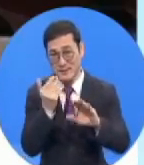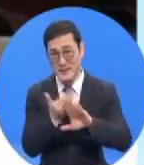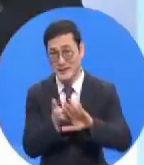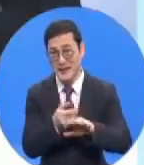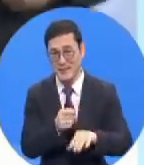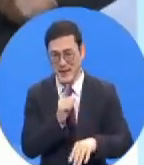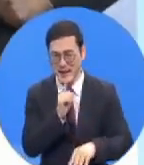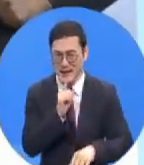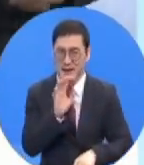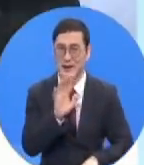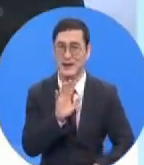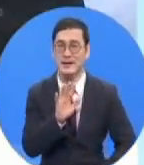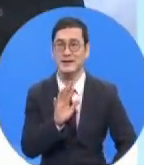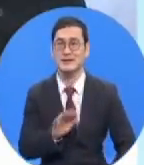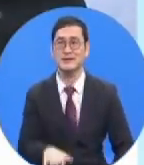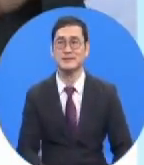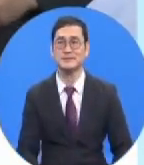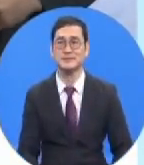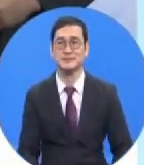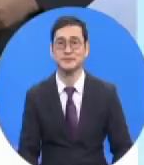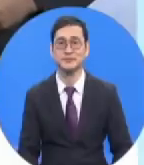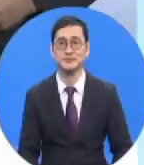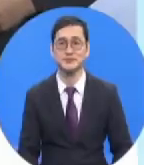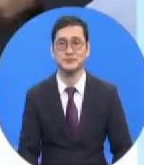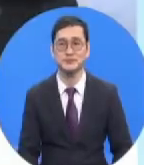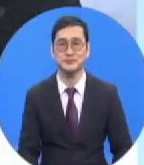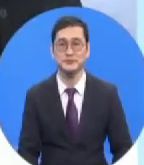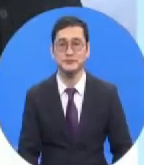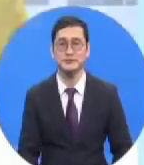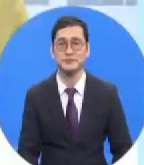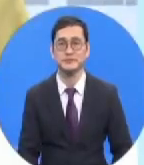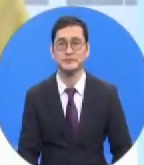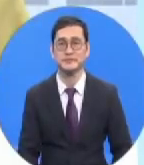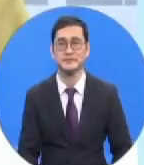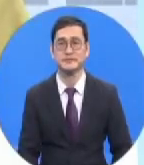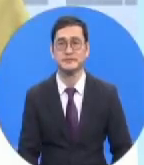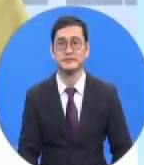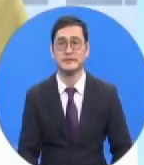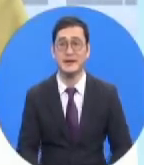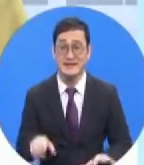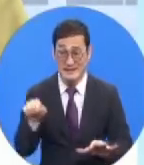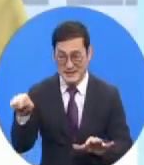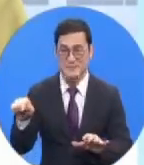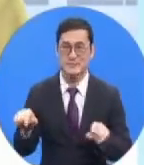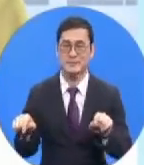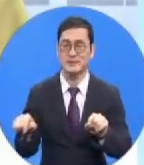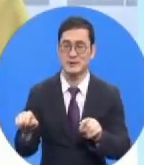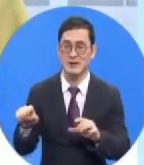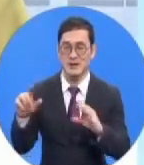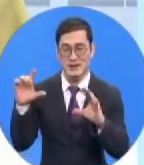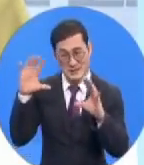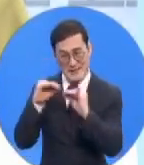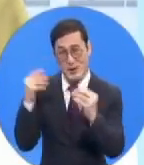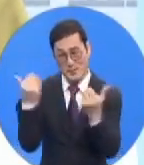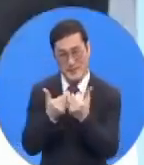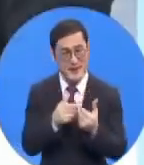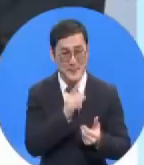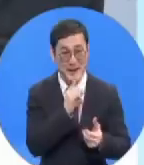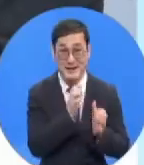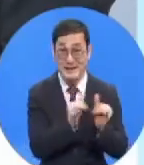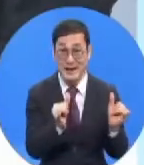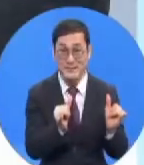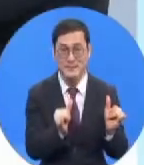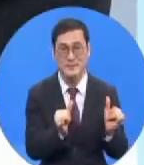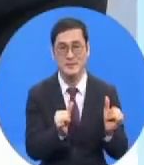관계이고 지금 누구를 지지한다 얘기를 하는 사람들은 아무래도 특정 정당을 지지하는 사람들이길 텐데 네. 이재명 지사와